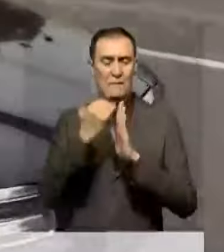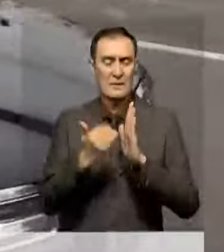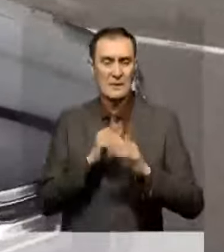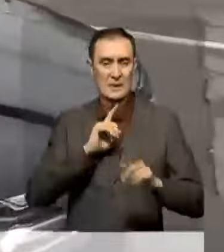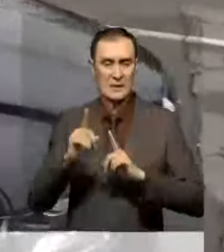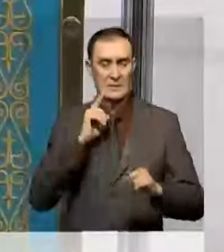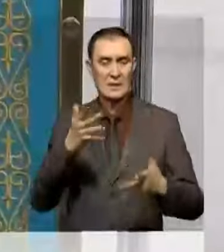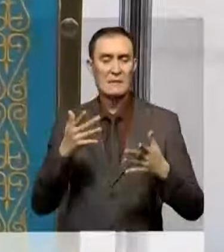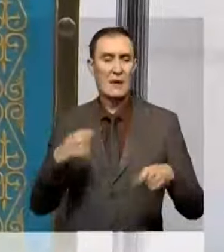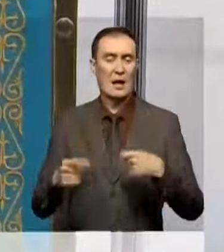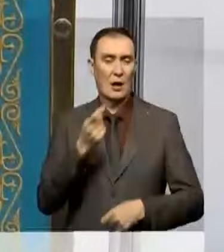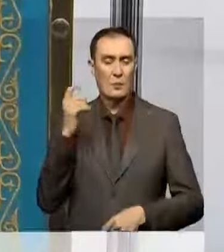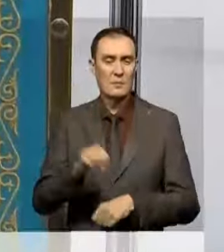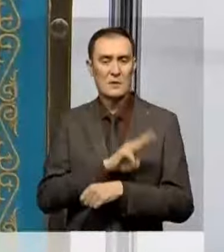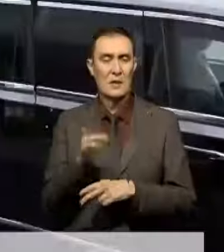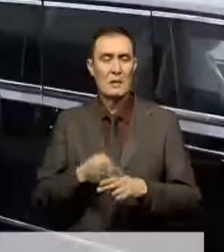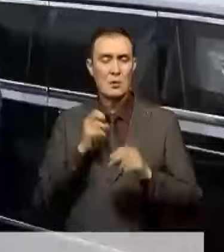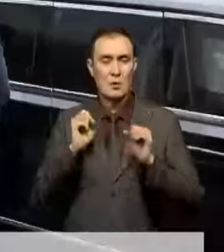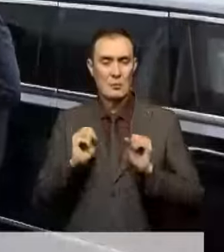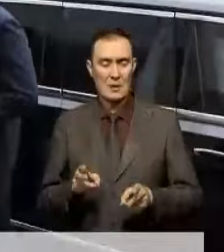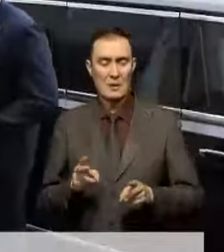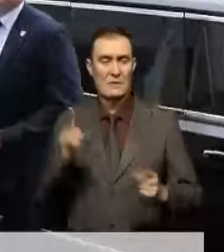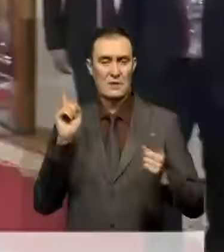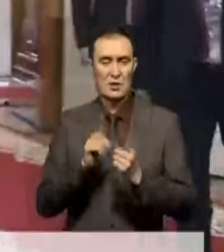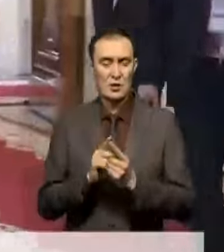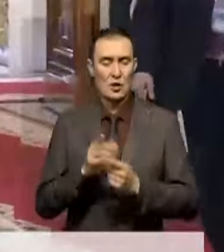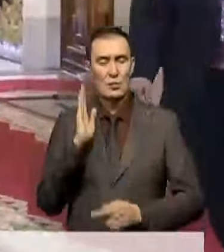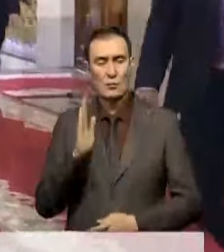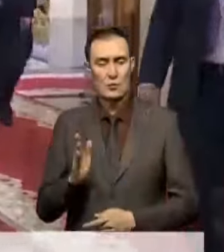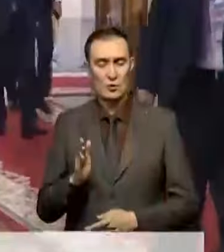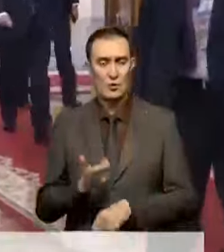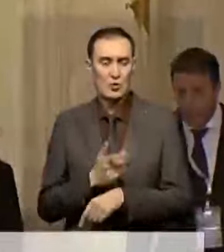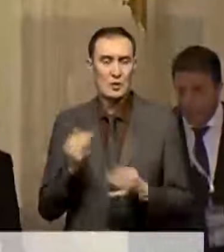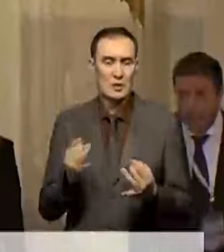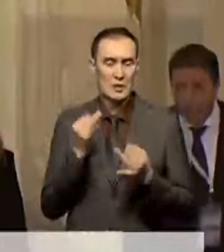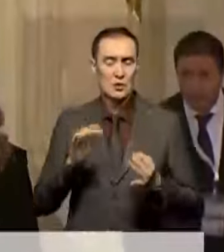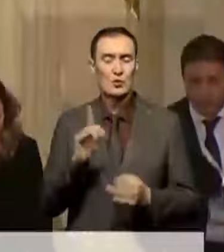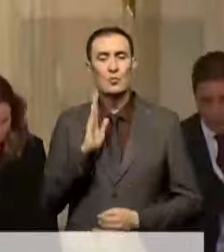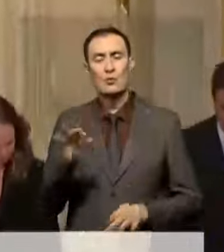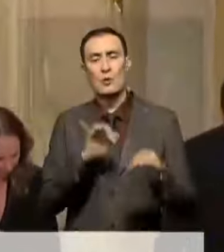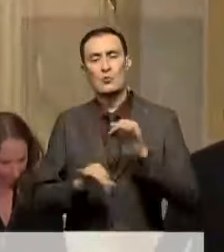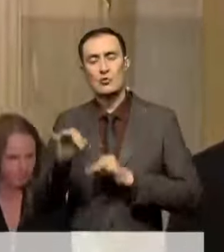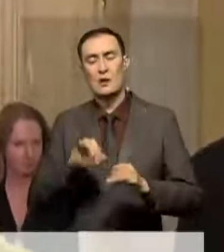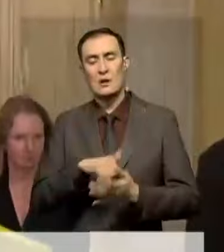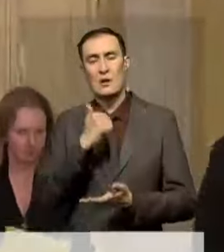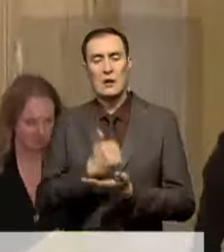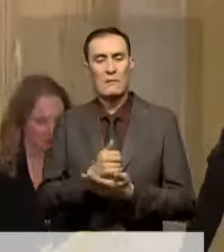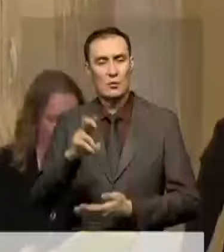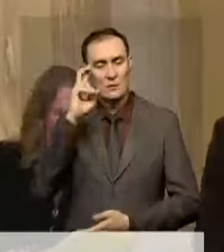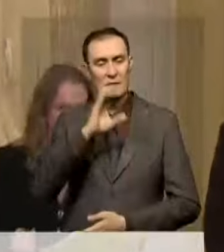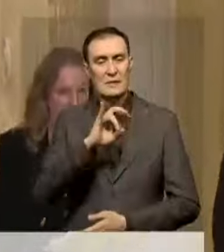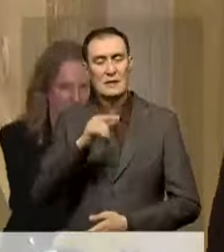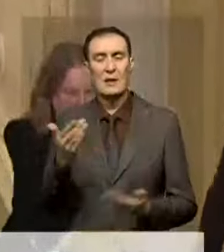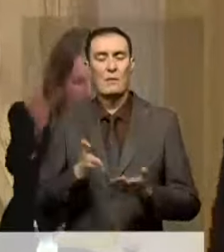ясна. От экономики до обеспечения безопасности встреча обещает быть насыщенной. Что скажут главы государств, члены СНГ, какой